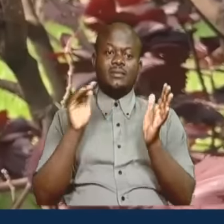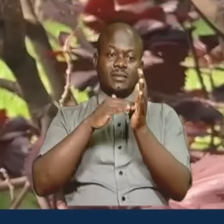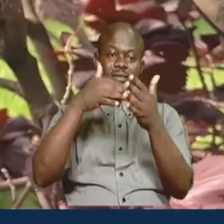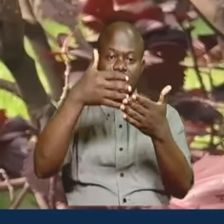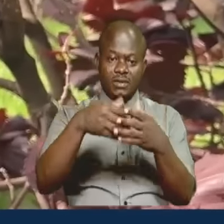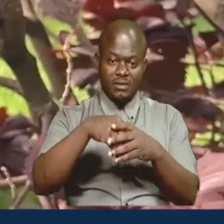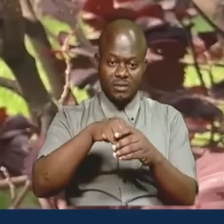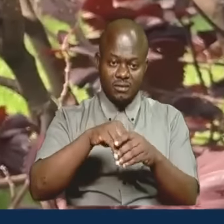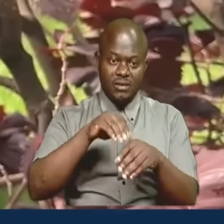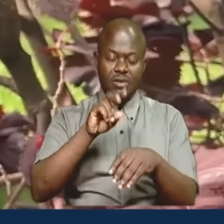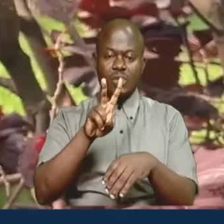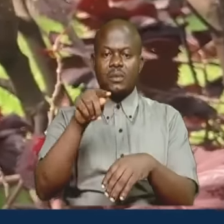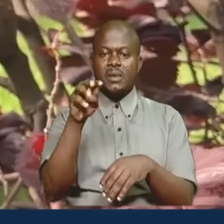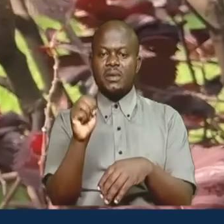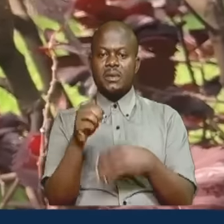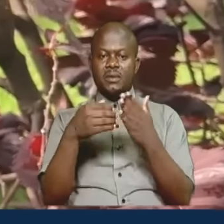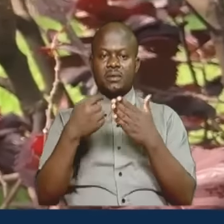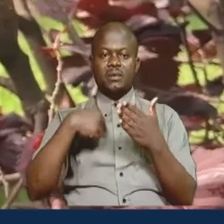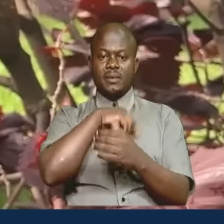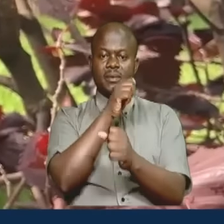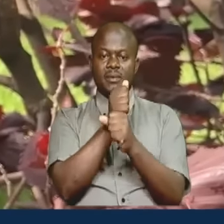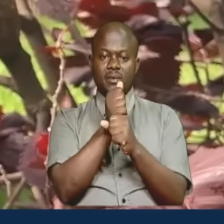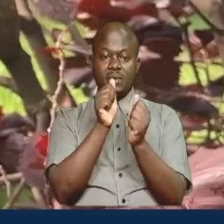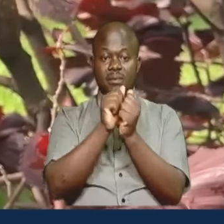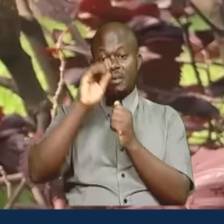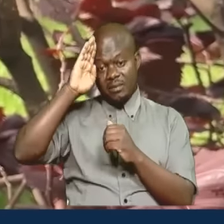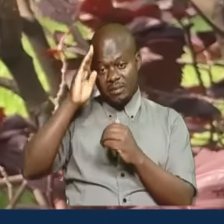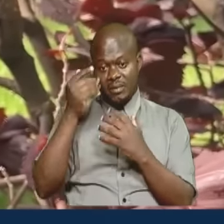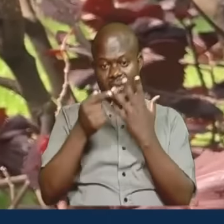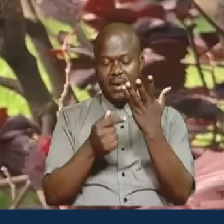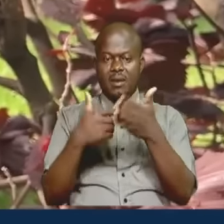ya saa 8 z'ijoro tuba dukora n'abapolisi baha batubanira neza.